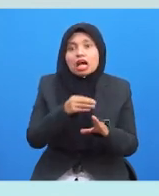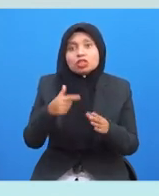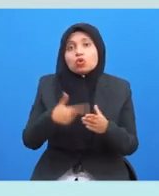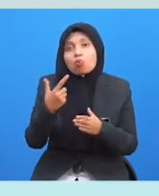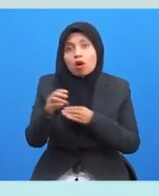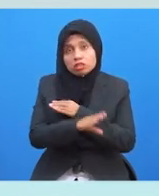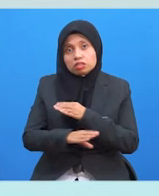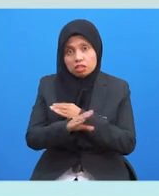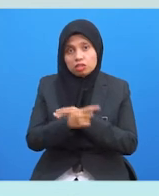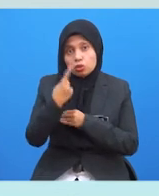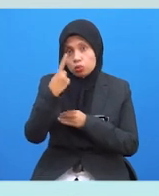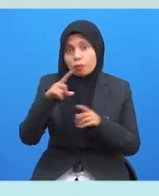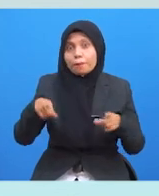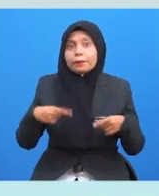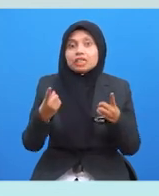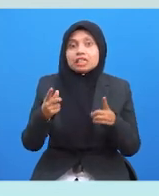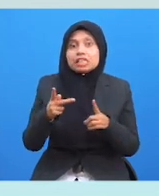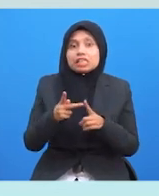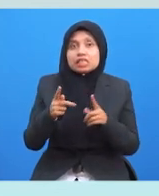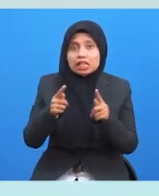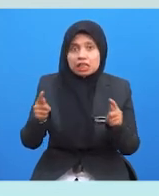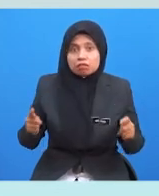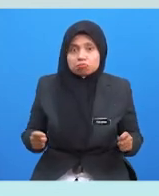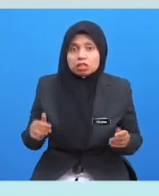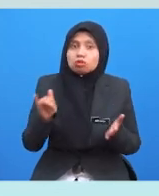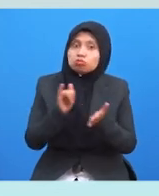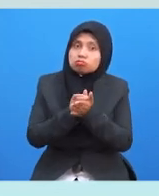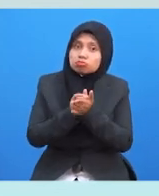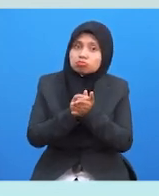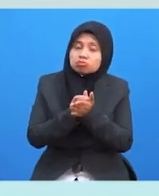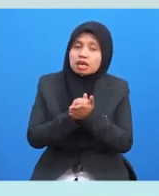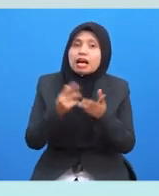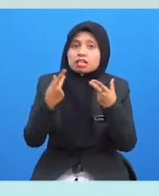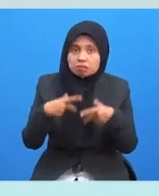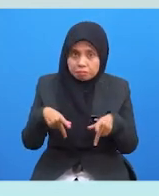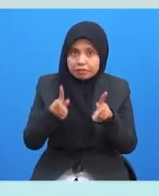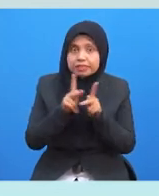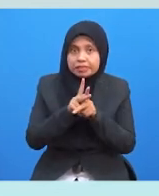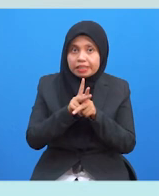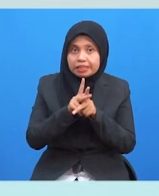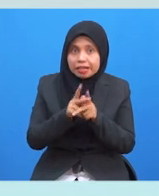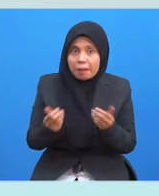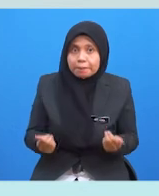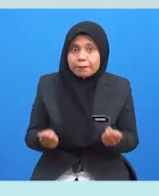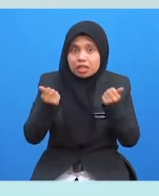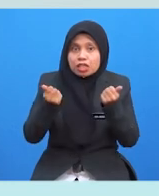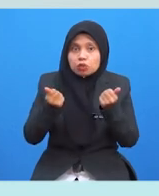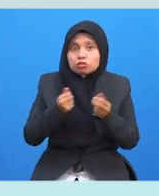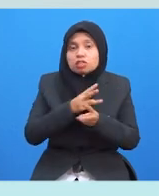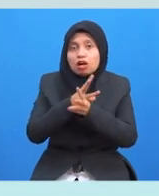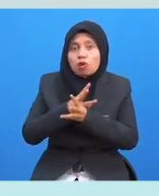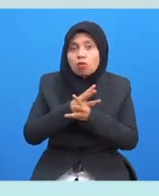luar negara untuk pergi ke tempat tersebut. Kepentingan pengangkutan awam